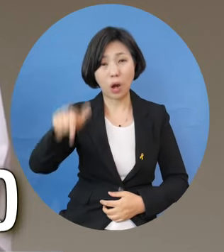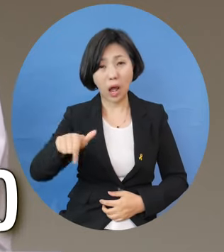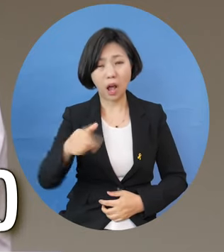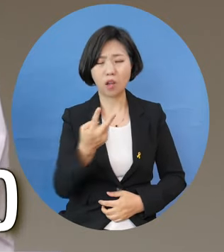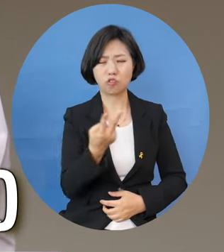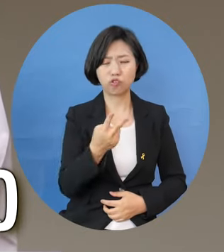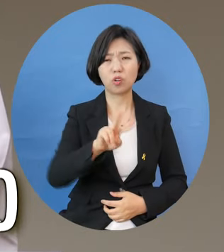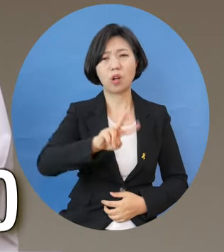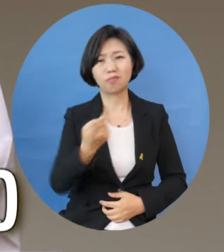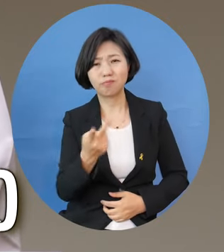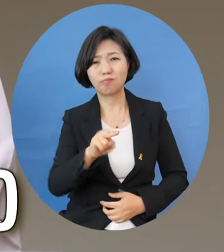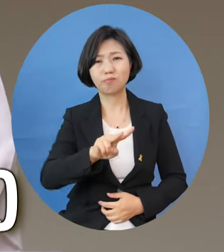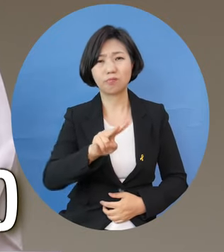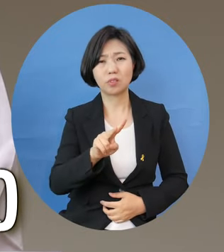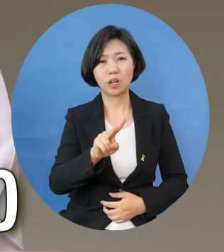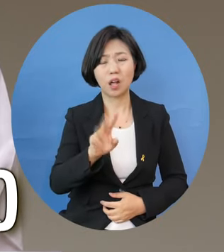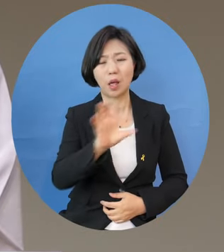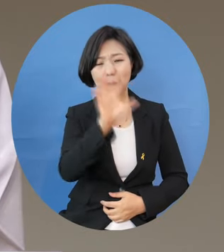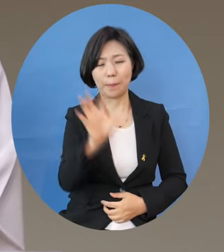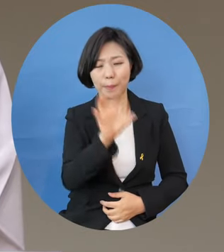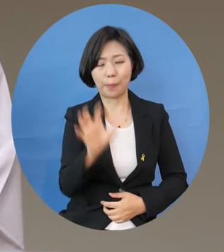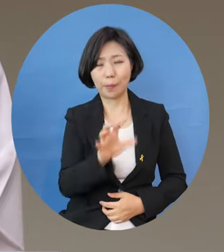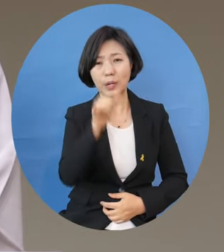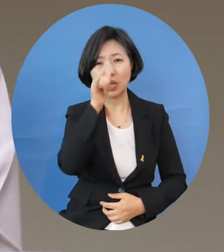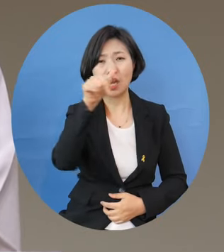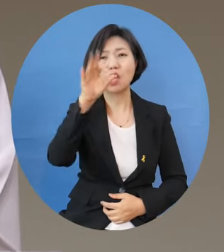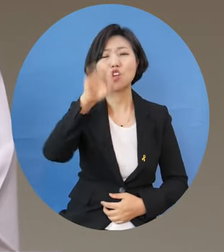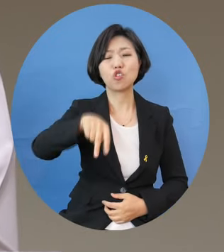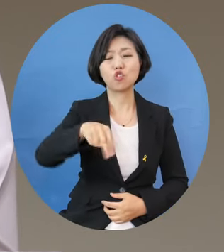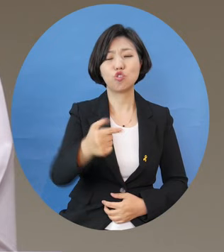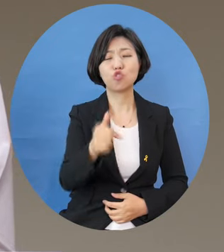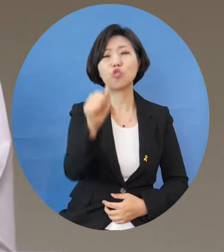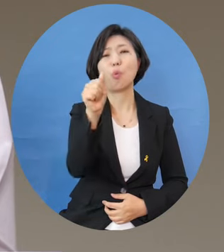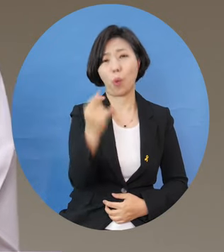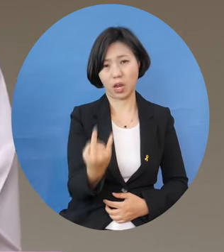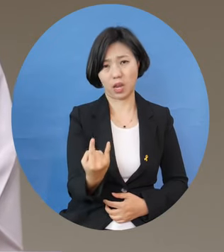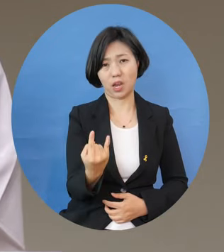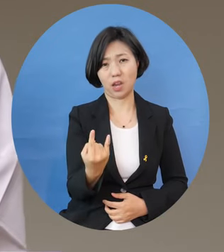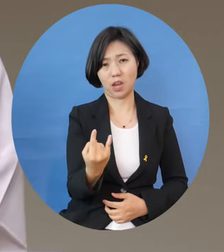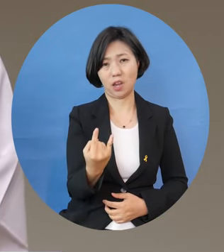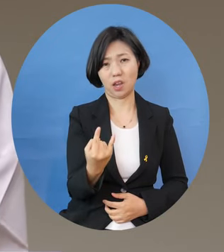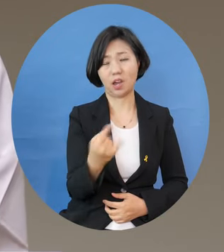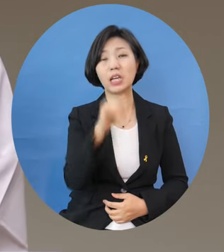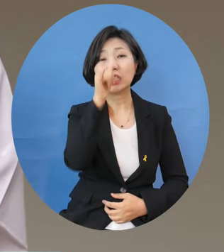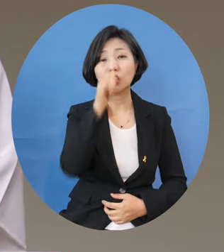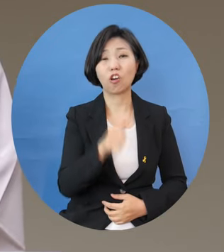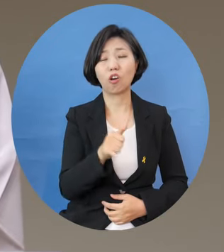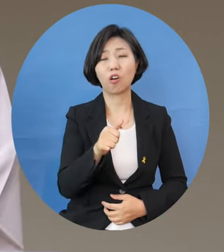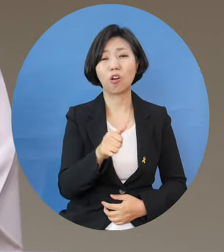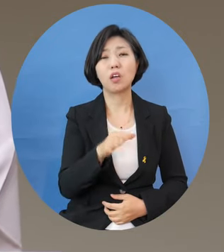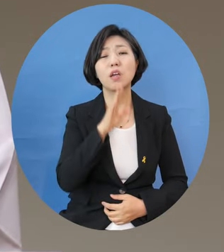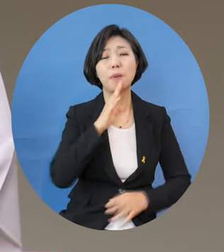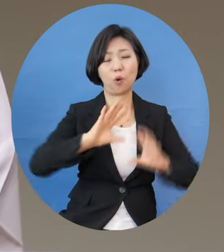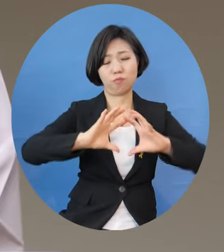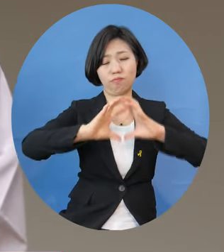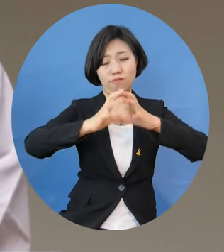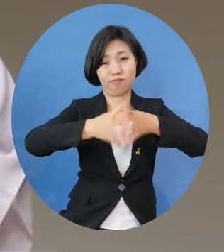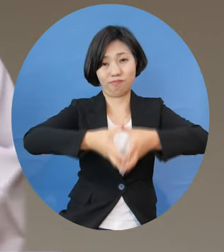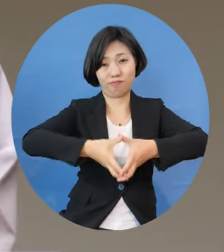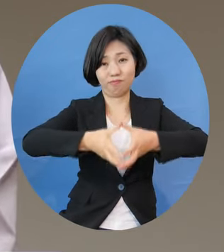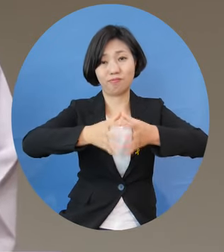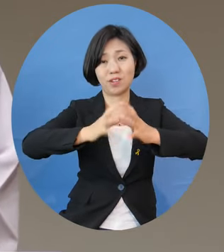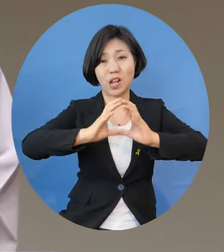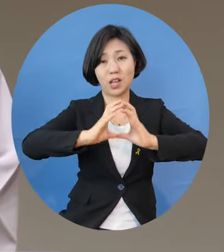괴로움이 돌고 도는 거 이걸 윤회라 그래요. 그러니까 우리는 윤회의 수레바퀴를 돈다. 이런 얘기인데.